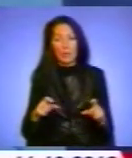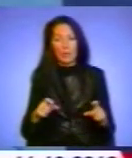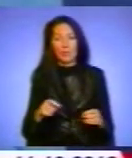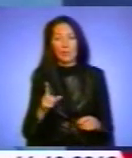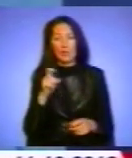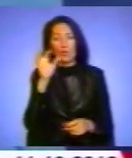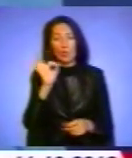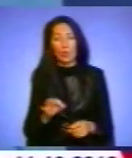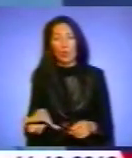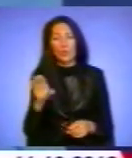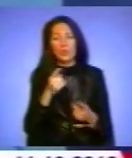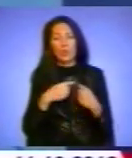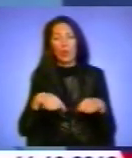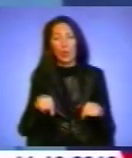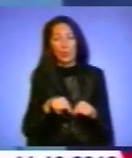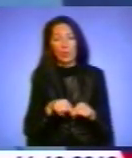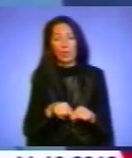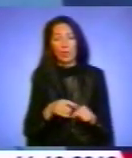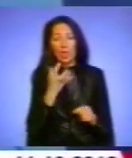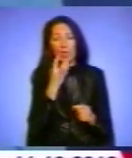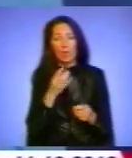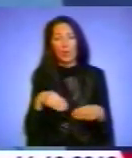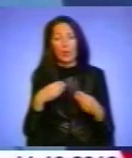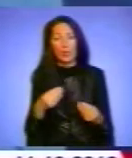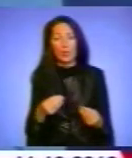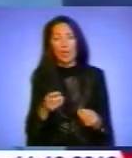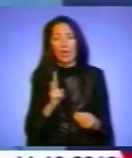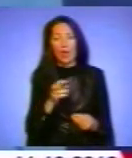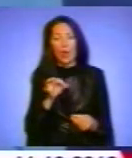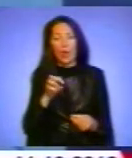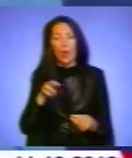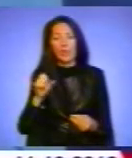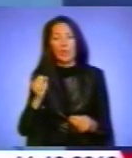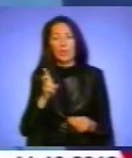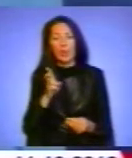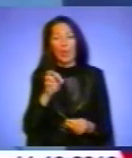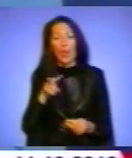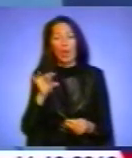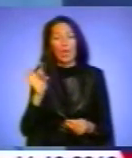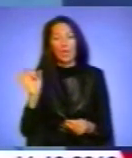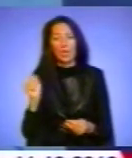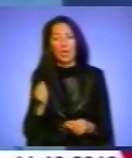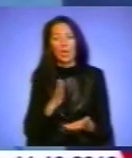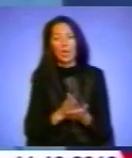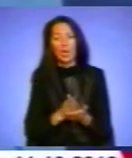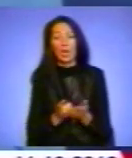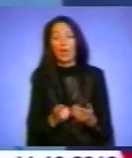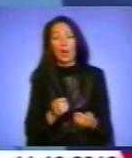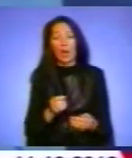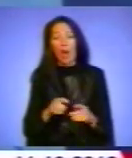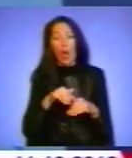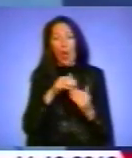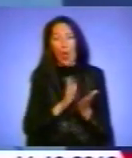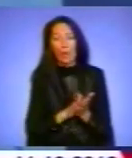об'єкти теплопостачання, котельні, бойлерні, встановлено засоби обліку теплової енергії